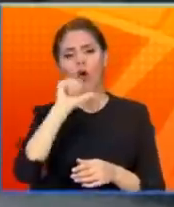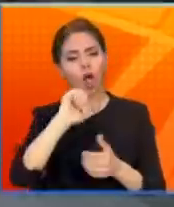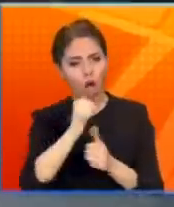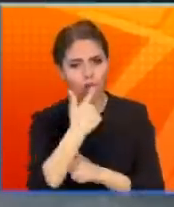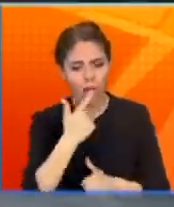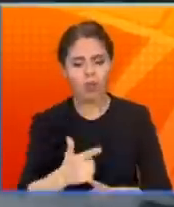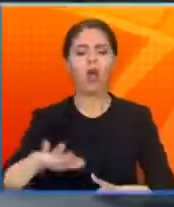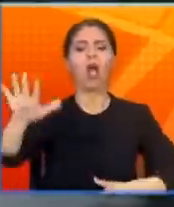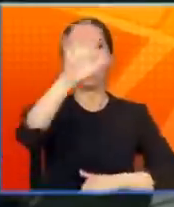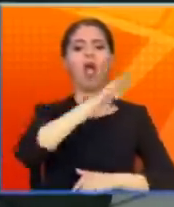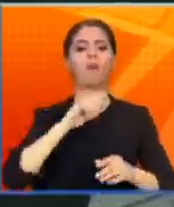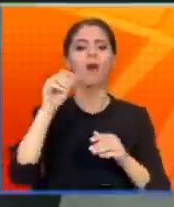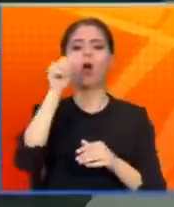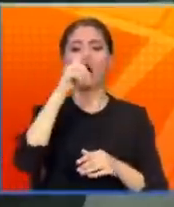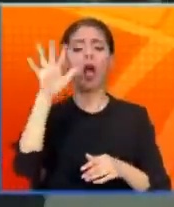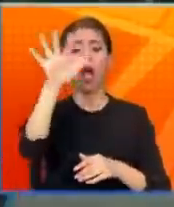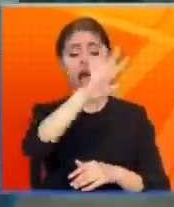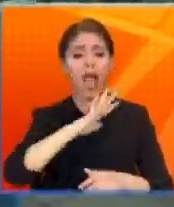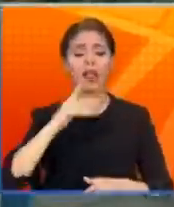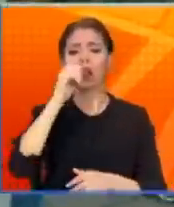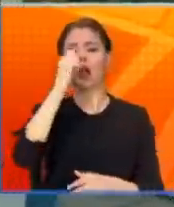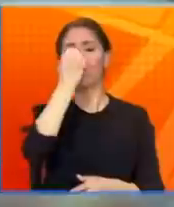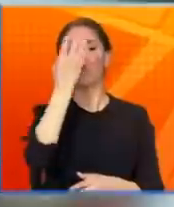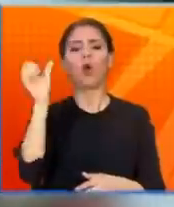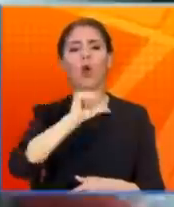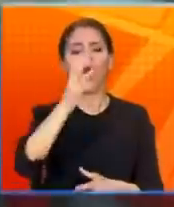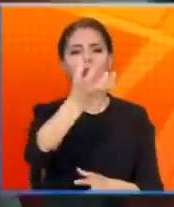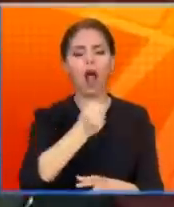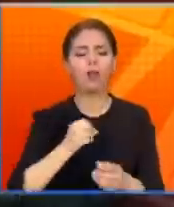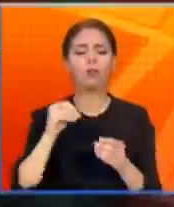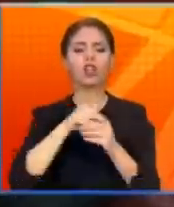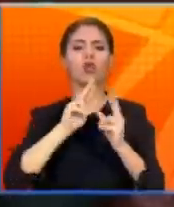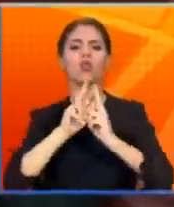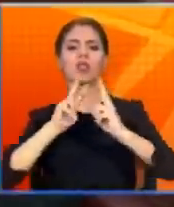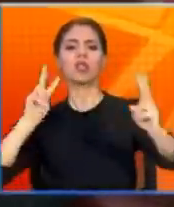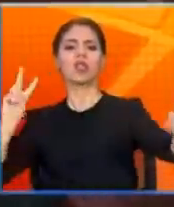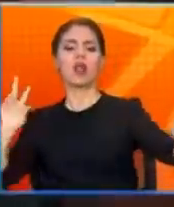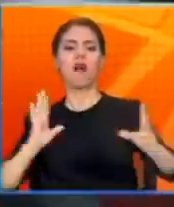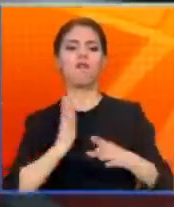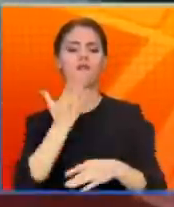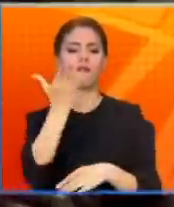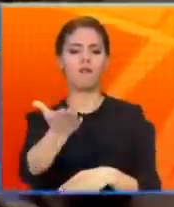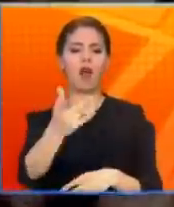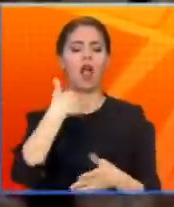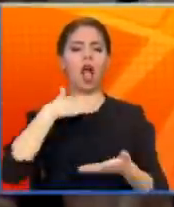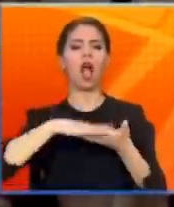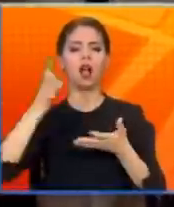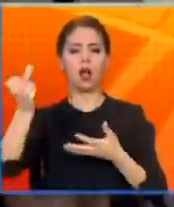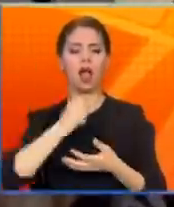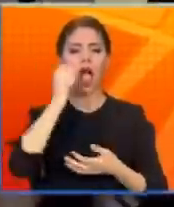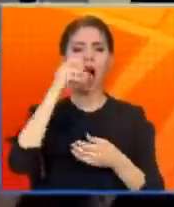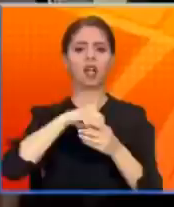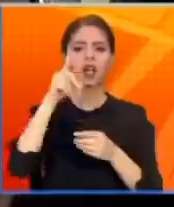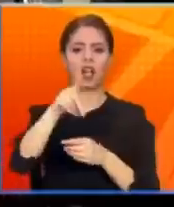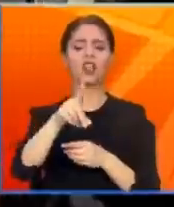önünde de uzun kuyruklar oluştu. Evde vardı ama bunu çocuklar için aldım. Baya baya fazla almışsınız. Evet, arkadaşlarıma da aldım. Ankara Ulus'ta